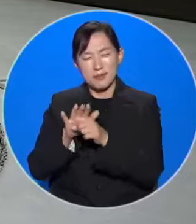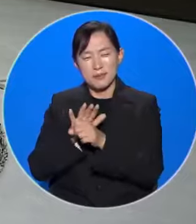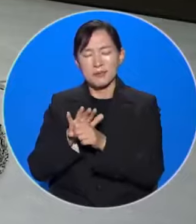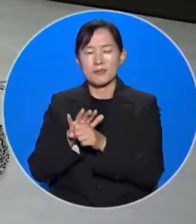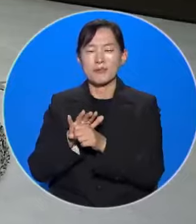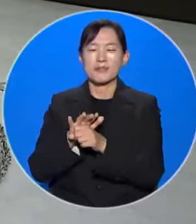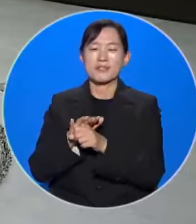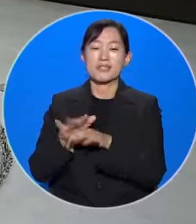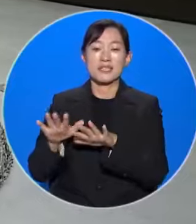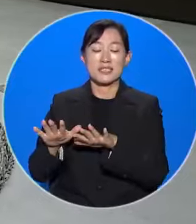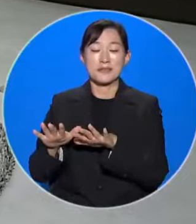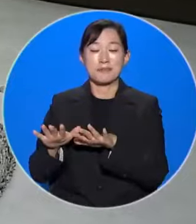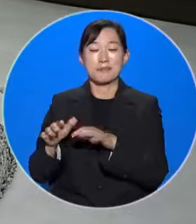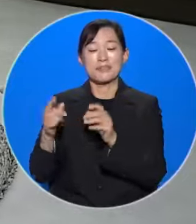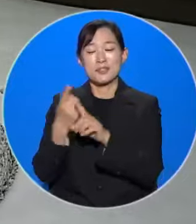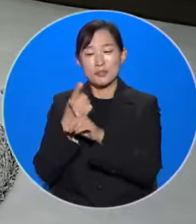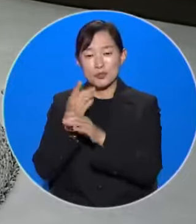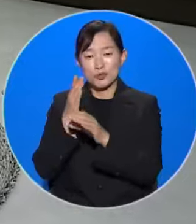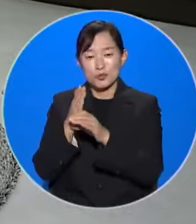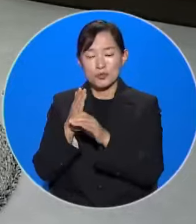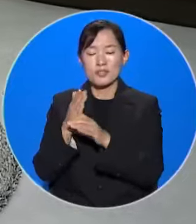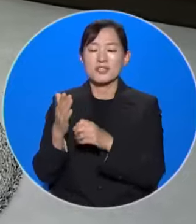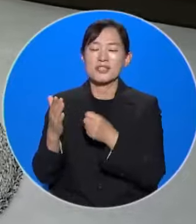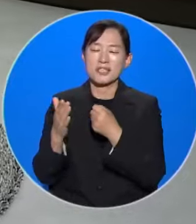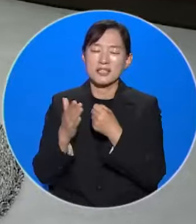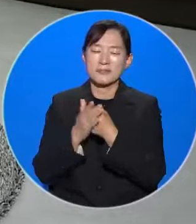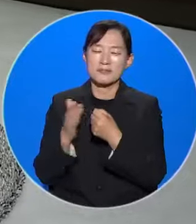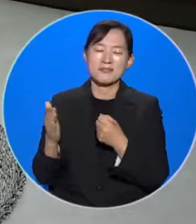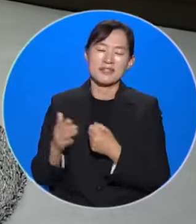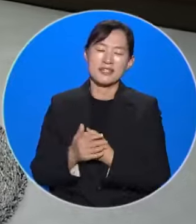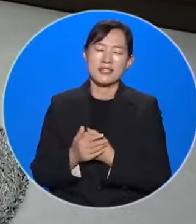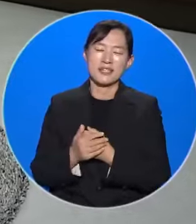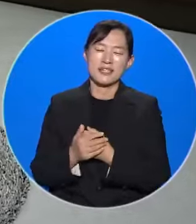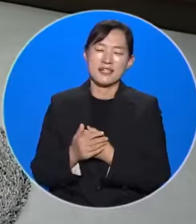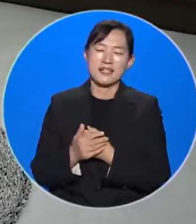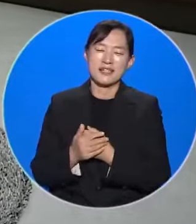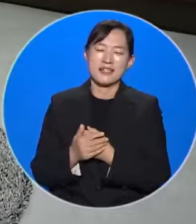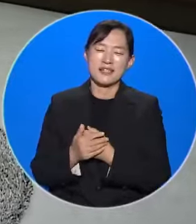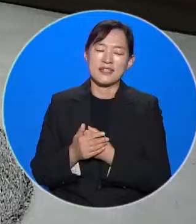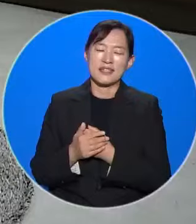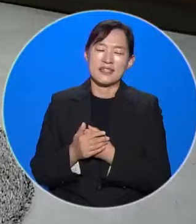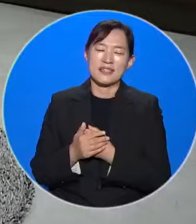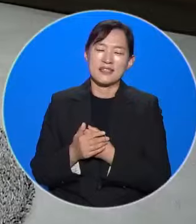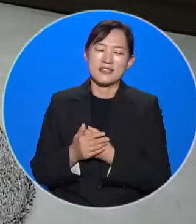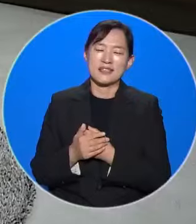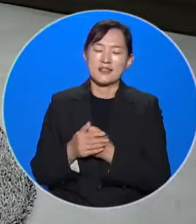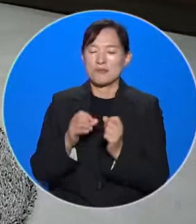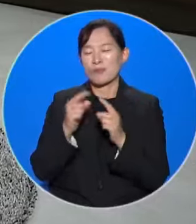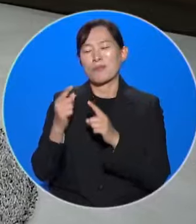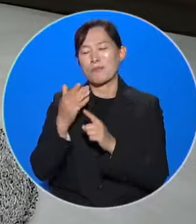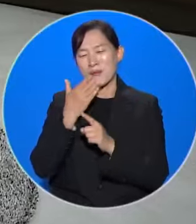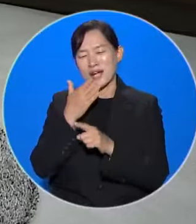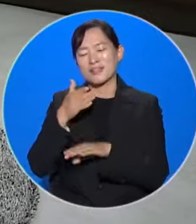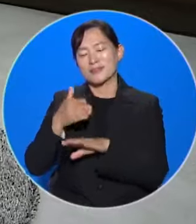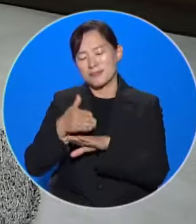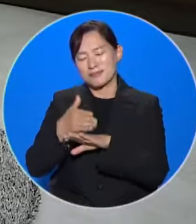지금 필요하고 있으니까는 돌아오시는 분입니다. 너무 그러니까 감사해요.